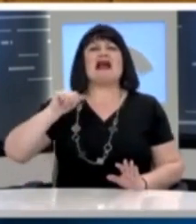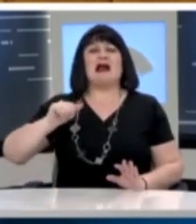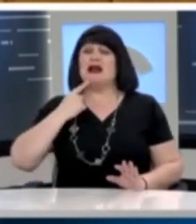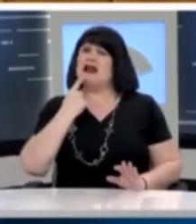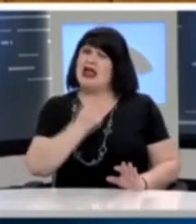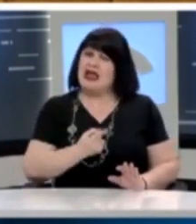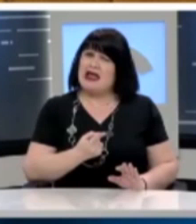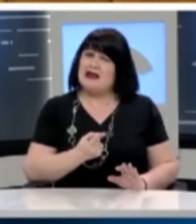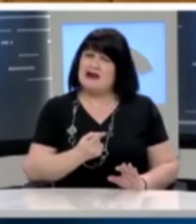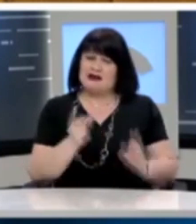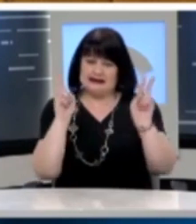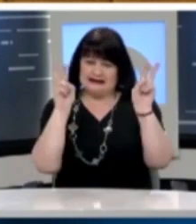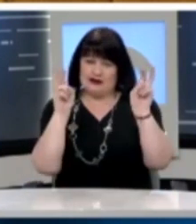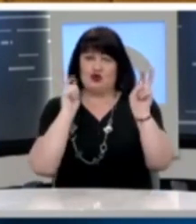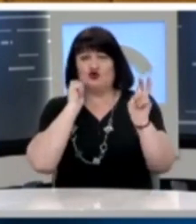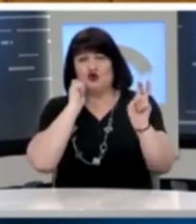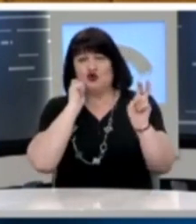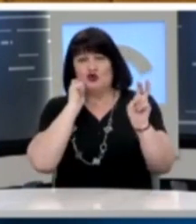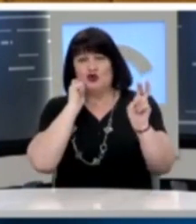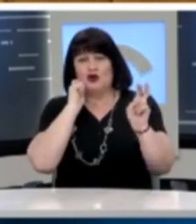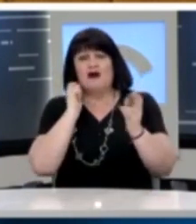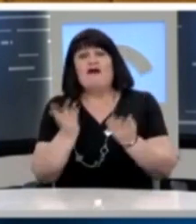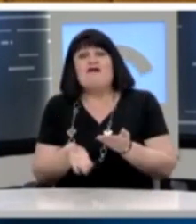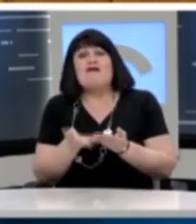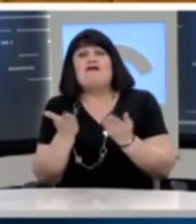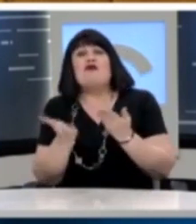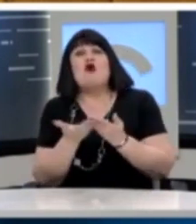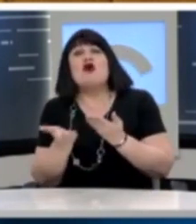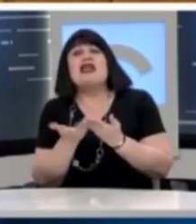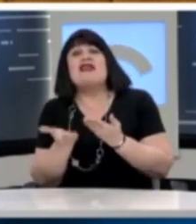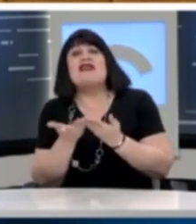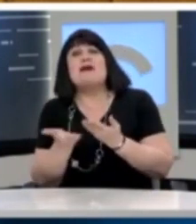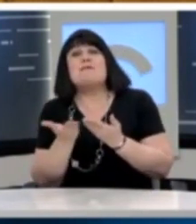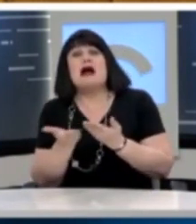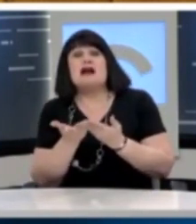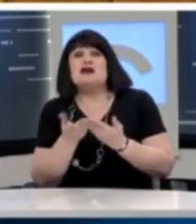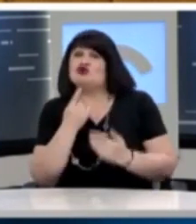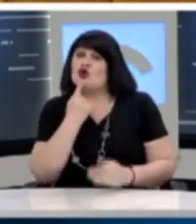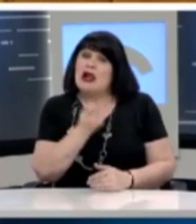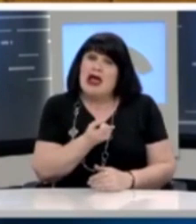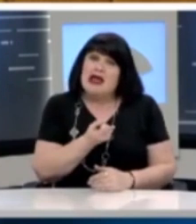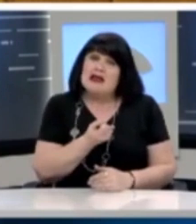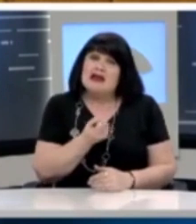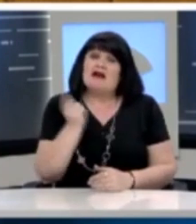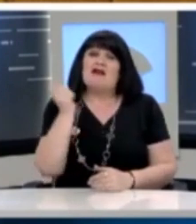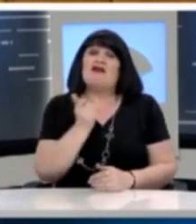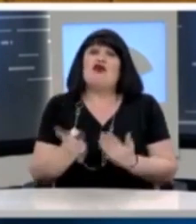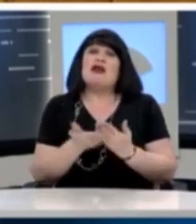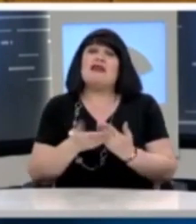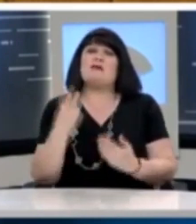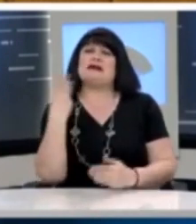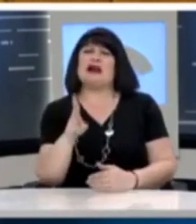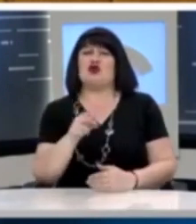Ο ΕΦΚΑ λοιπόν το έχει ονομάσει ως βοήθημα εορτών στην εισήγησή του. Και είναι ένα βοήθημα των